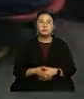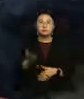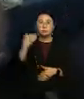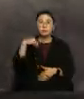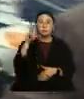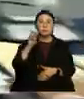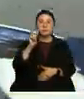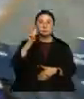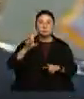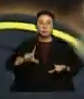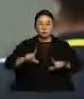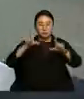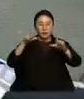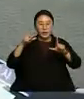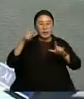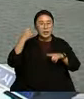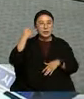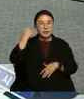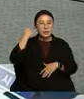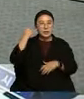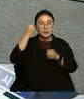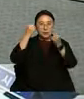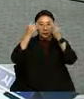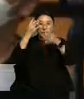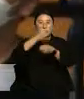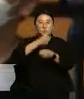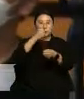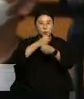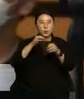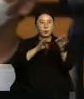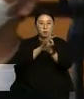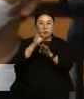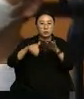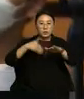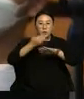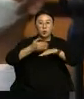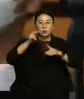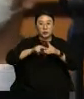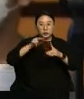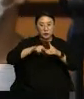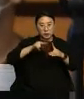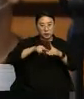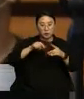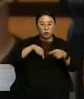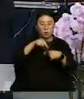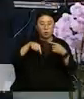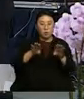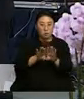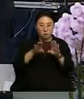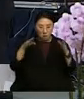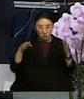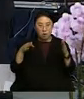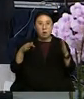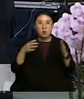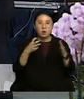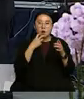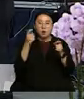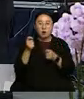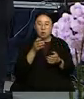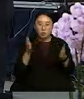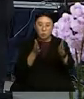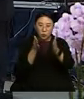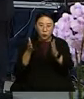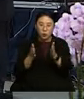지난 23일 창조경제 혁신 센터에서 열린 2020년 하반기 경기도 시군 정책 협력 위원회 경기도와 시 분 이